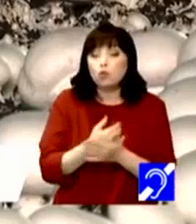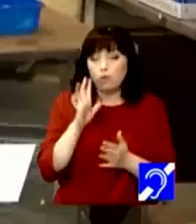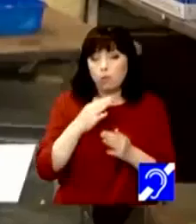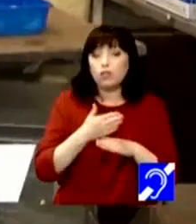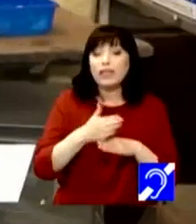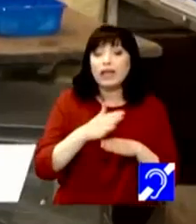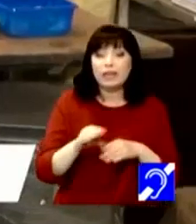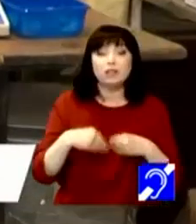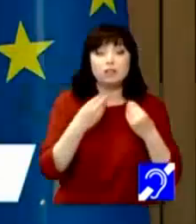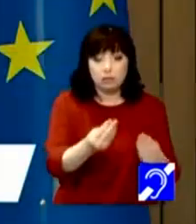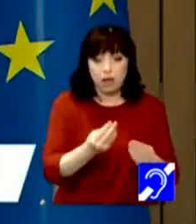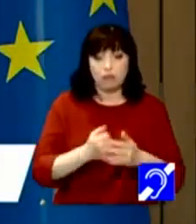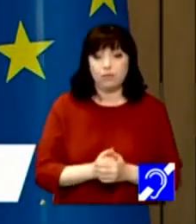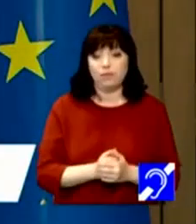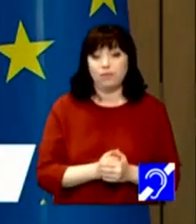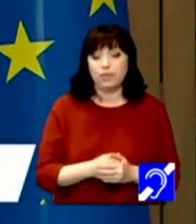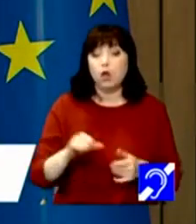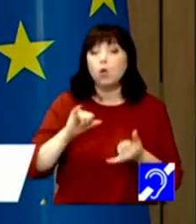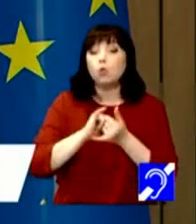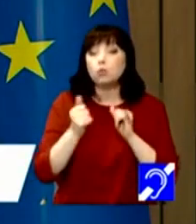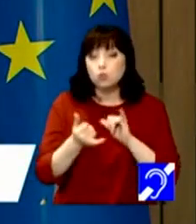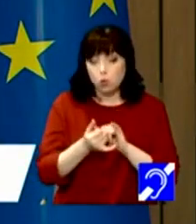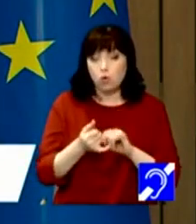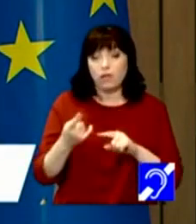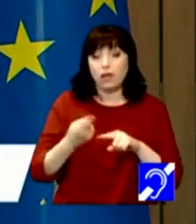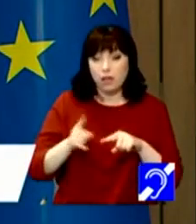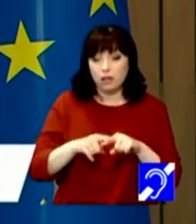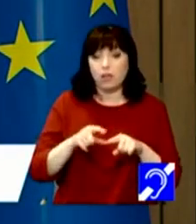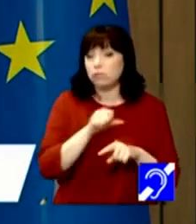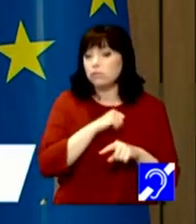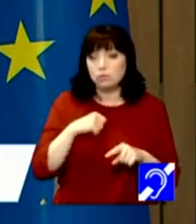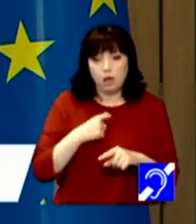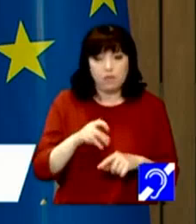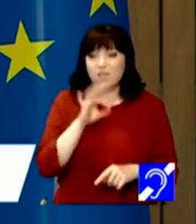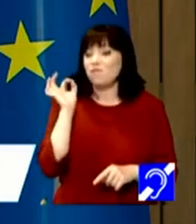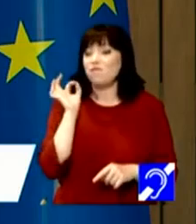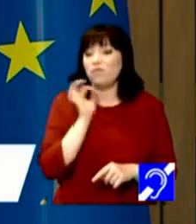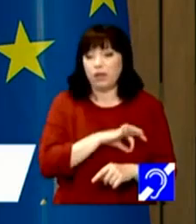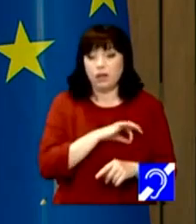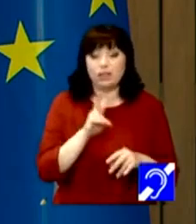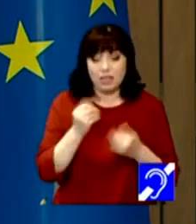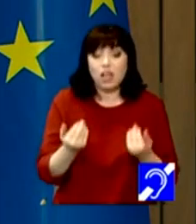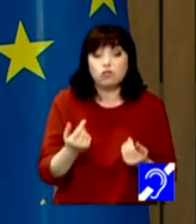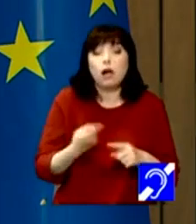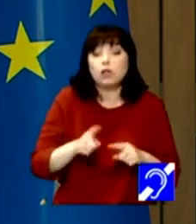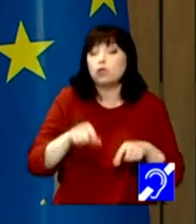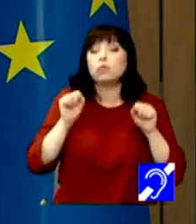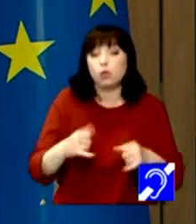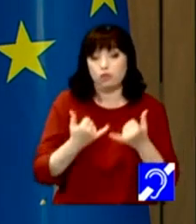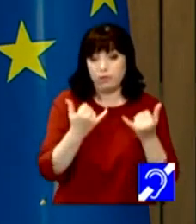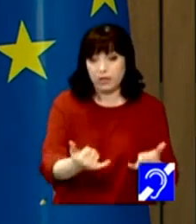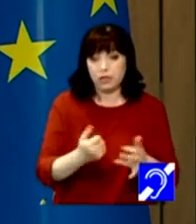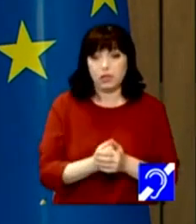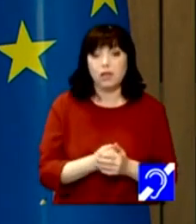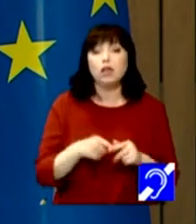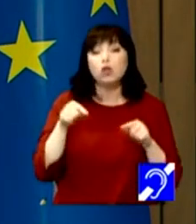creditelor cu componente de grant. Condițiile acestui instrument sunt cele mai avantajoase la moment care există în sistemul financiar.